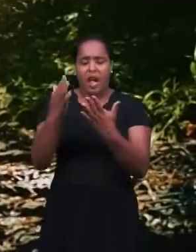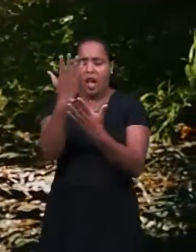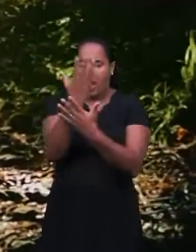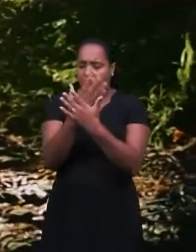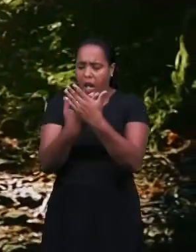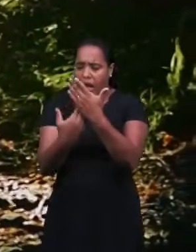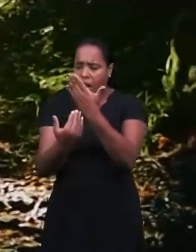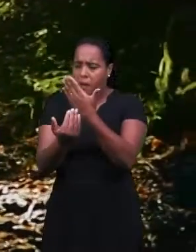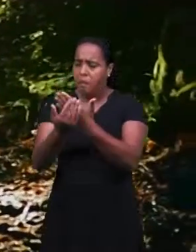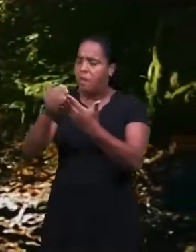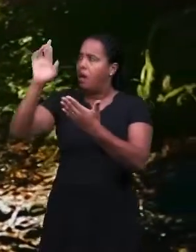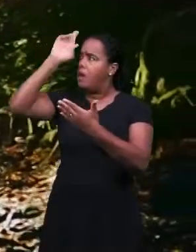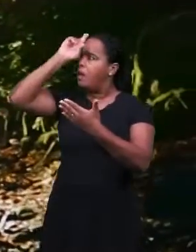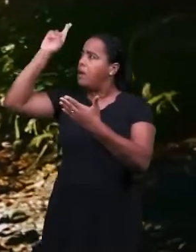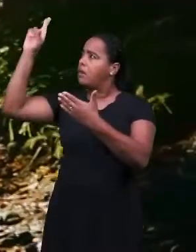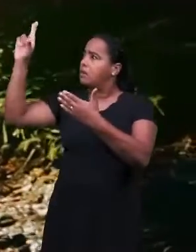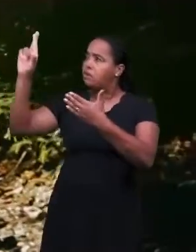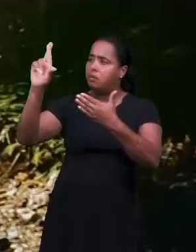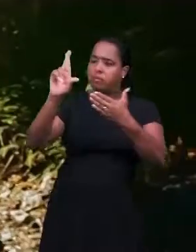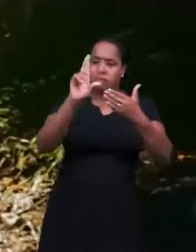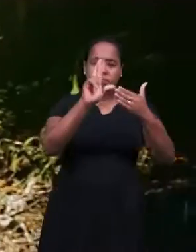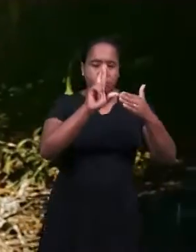Он взял в руку свою,